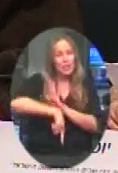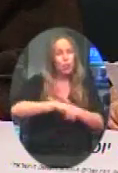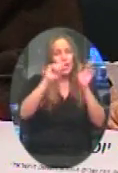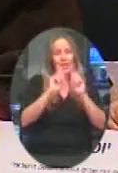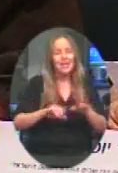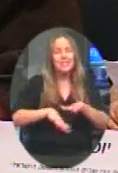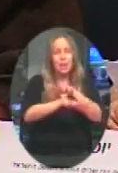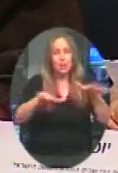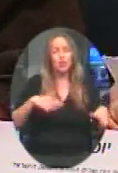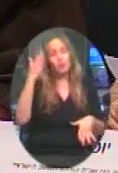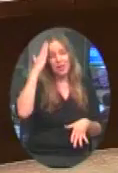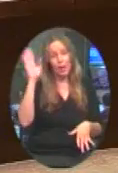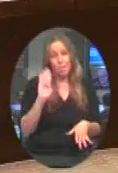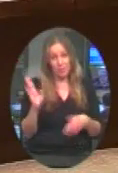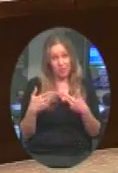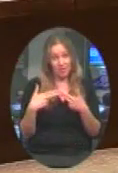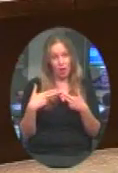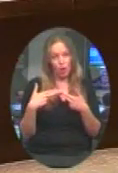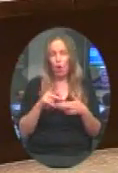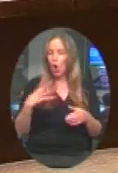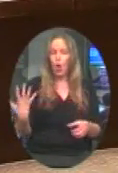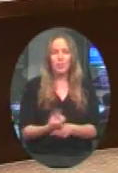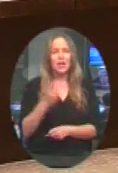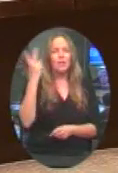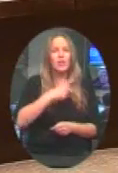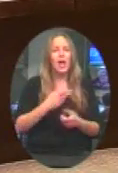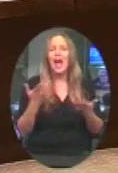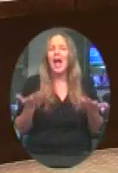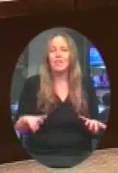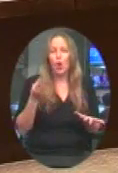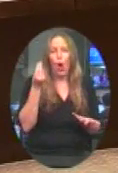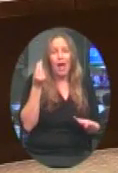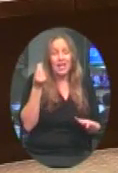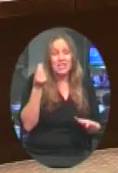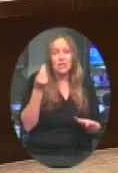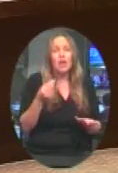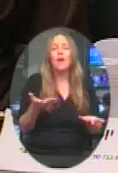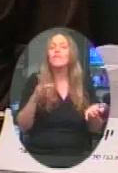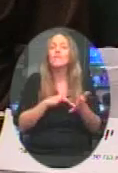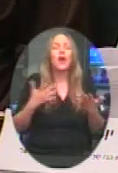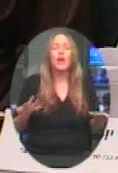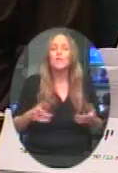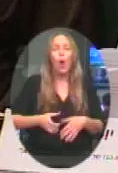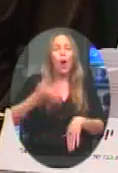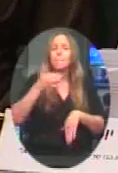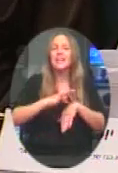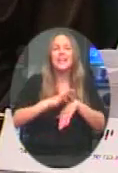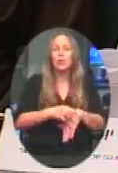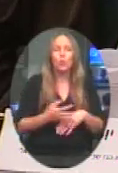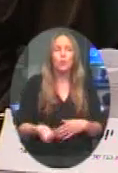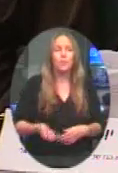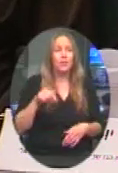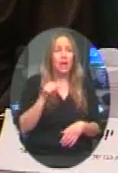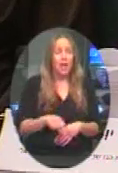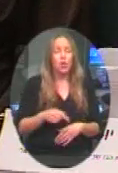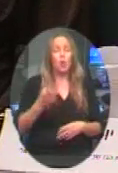את נתניהו מקרוב, לא מצליח להבין איפה הכסף ובעיקר איפה המנהיגות. היום החוזר ונשנה כי